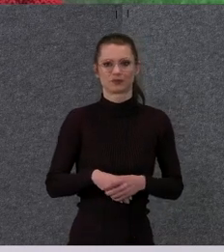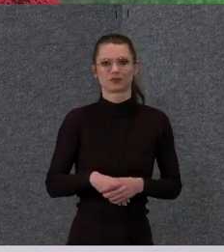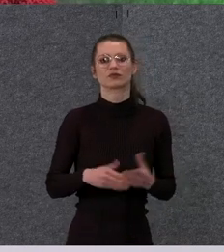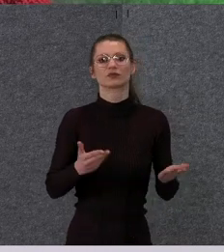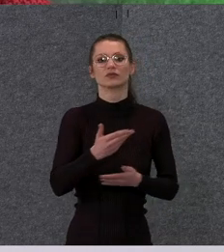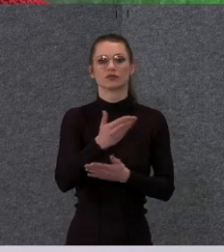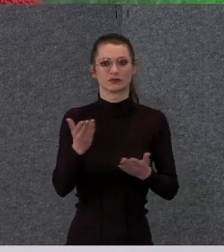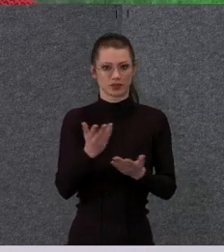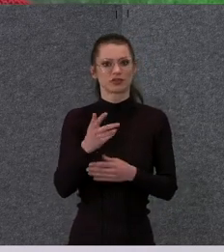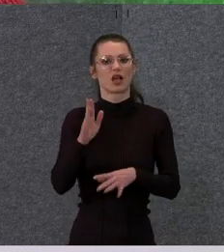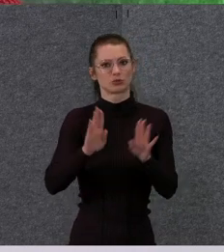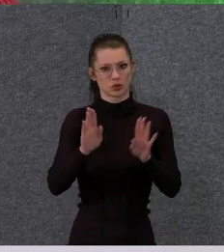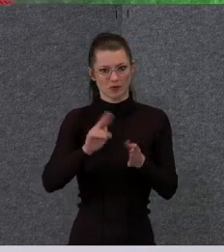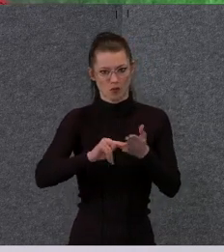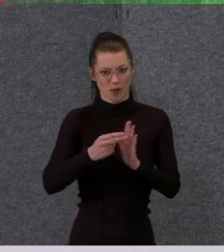entsprechend vorzubereiten.